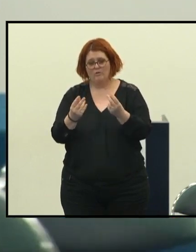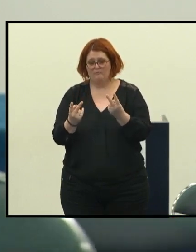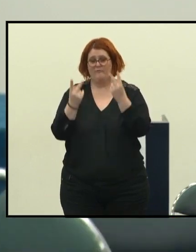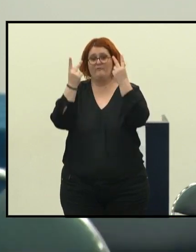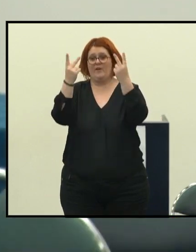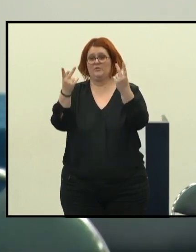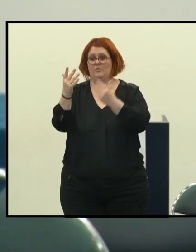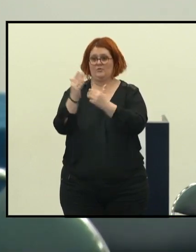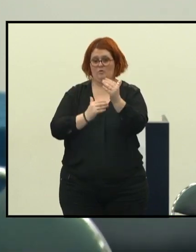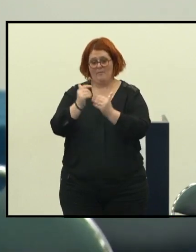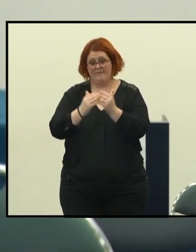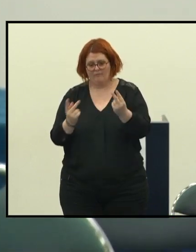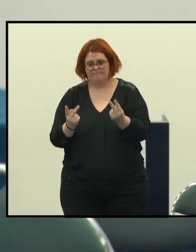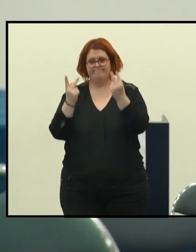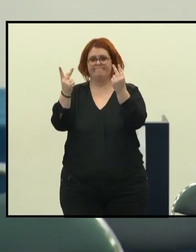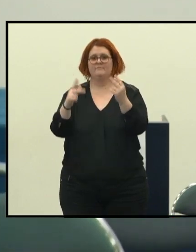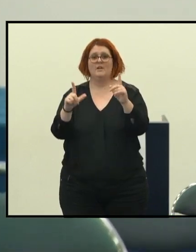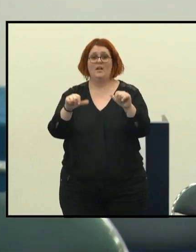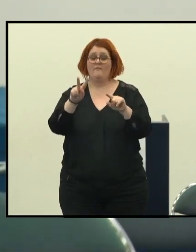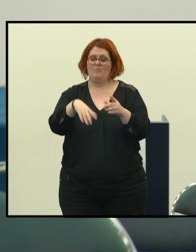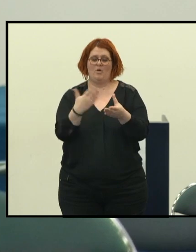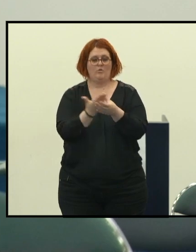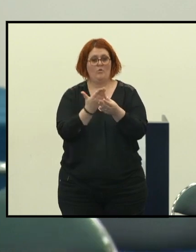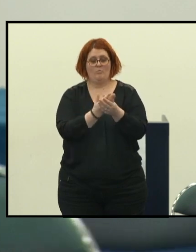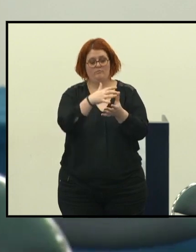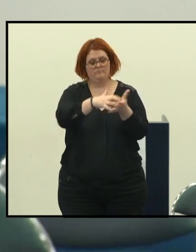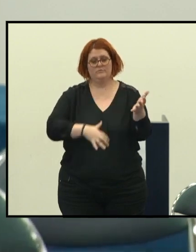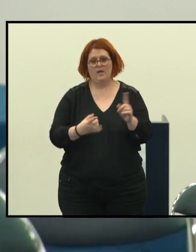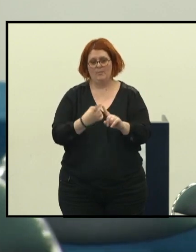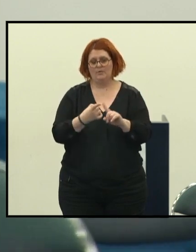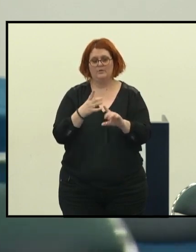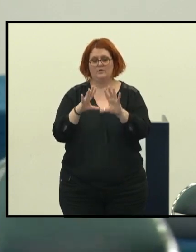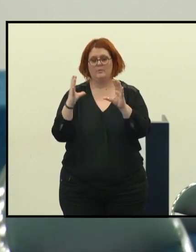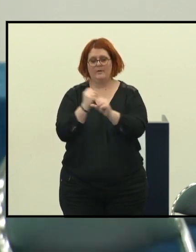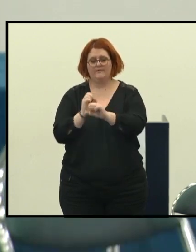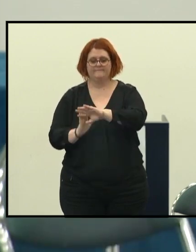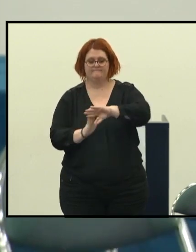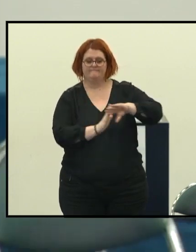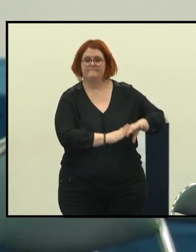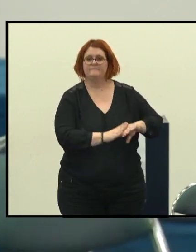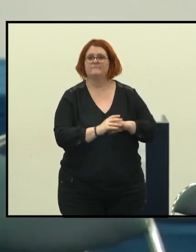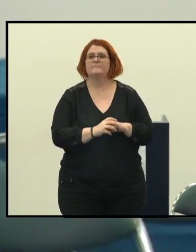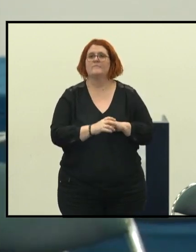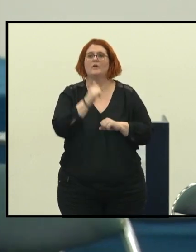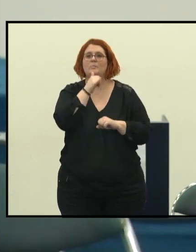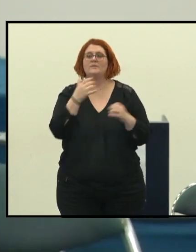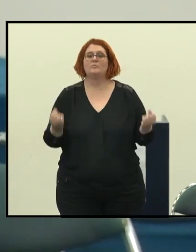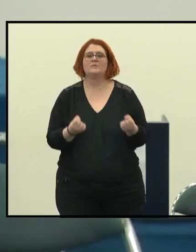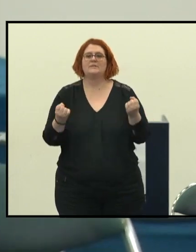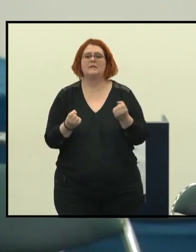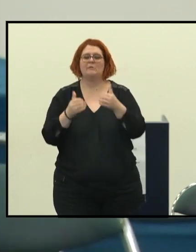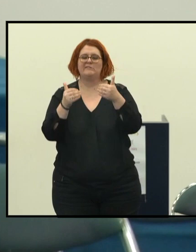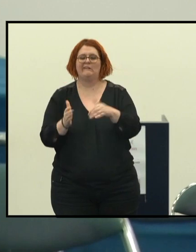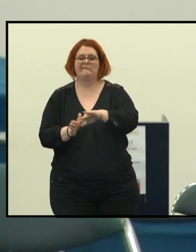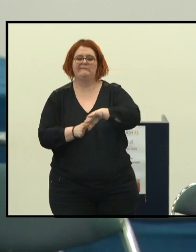peu nos métiers, et voilà, c'est vraiment un document, voilà. Bref, j'arrête là ma petite page de pub. Je